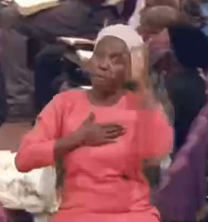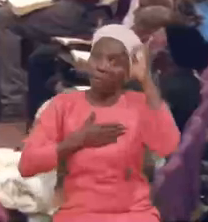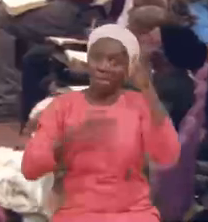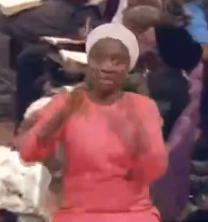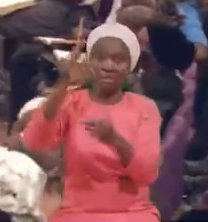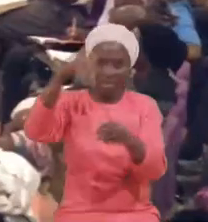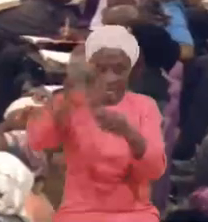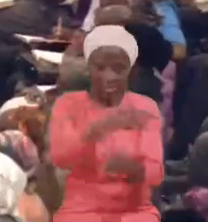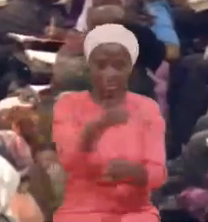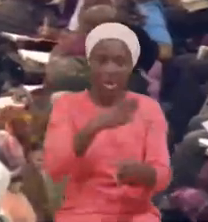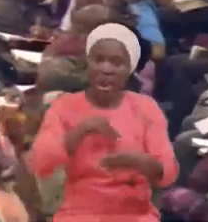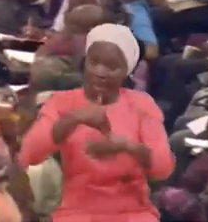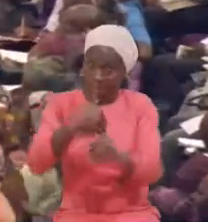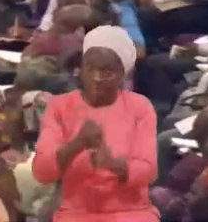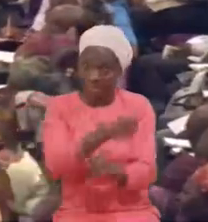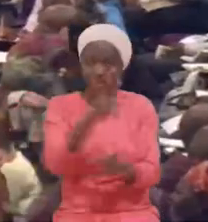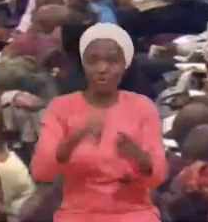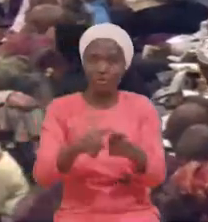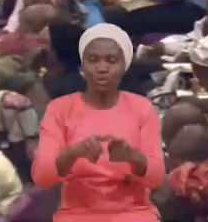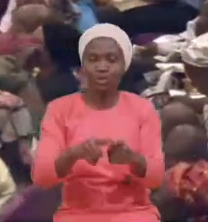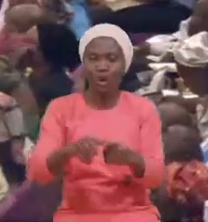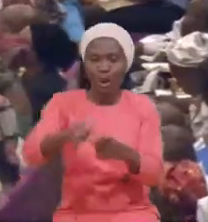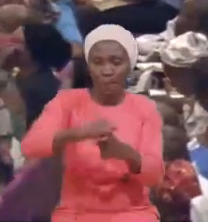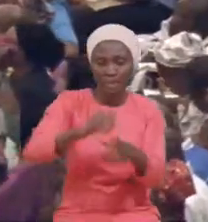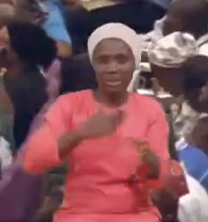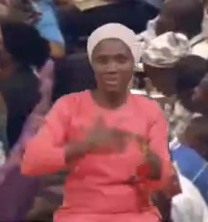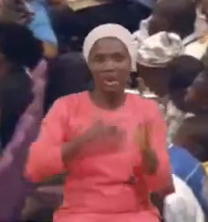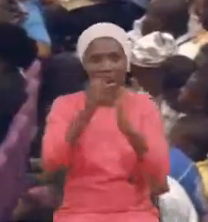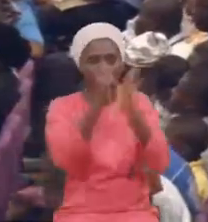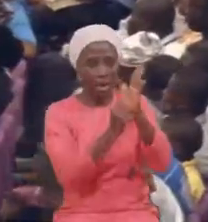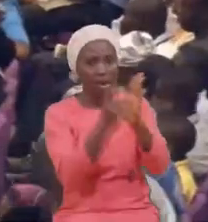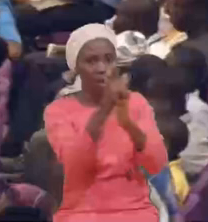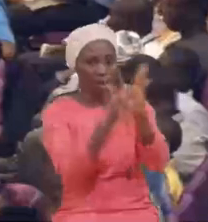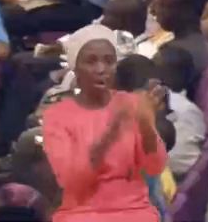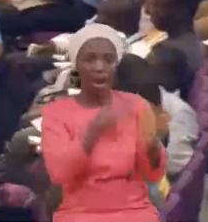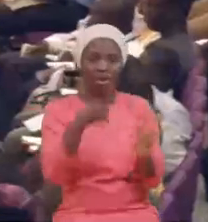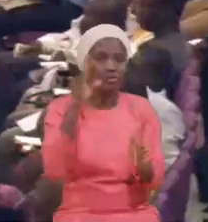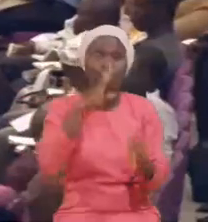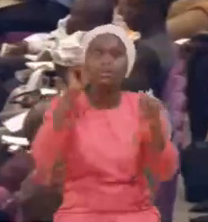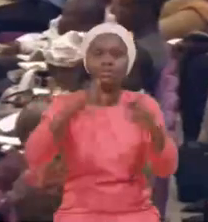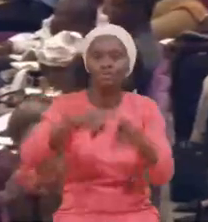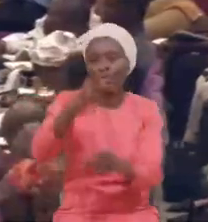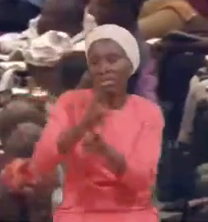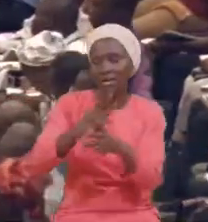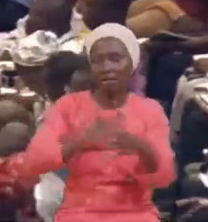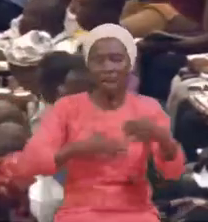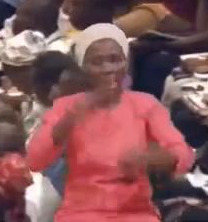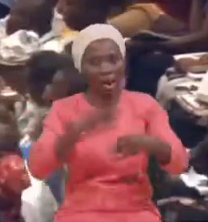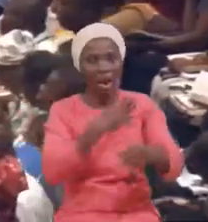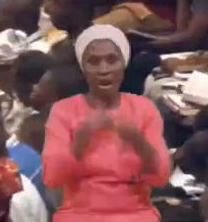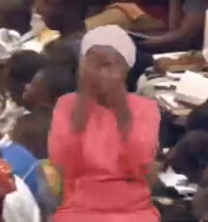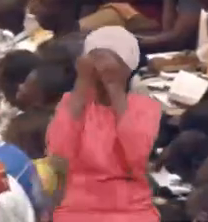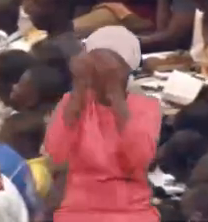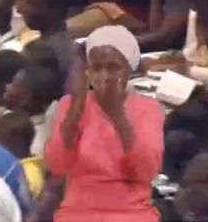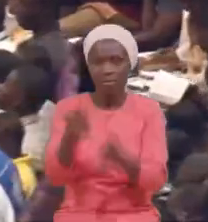esprit en vous et je ferai en sorte que vous suiviez mes ordonnances et que vous observerez, pratiquiez mes